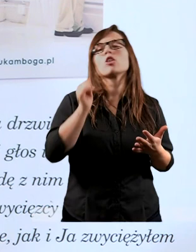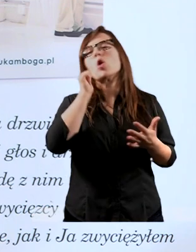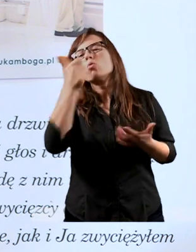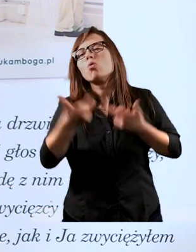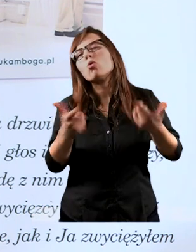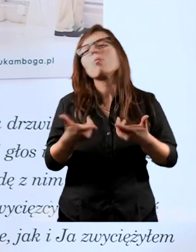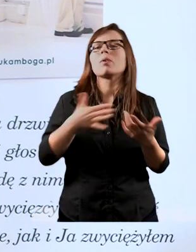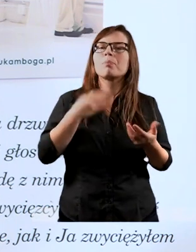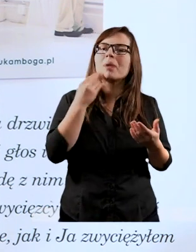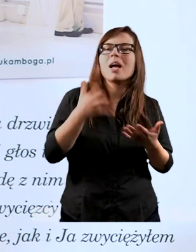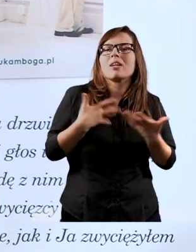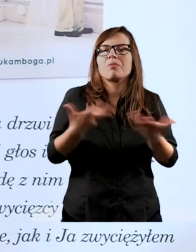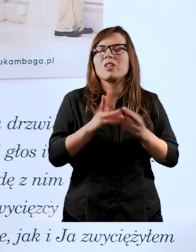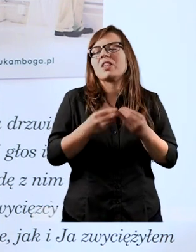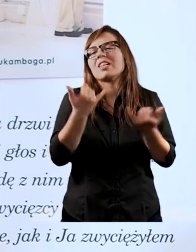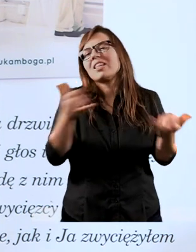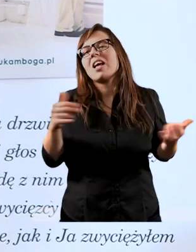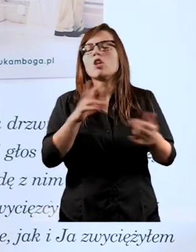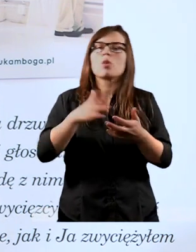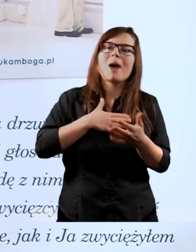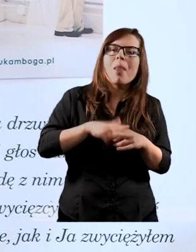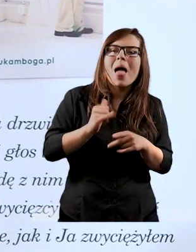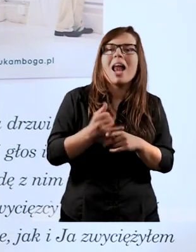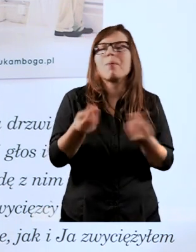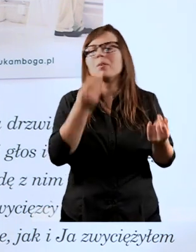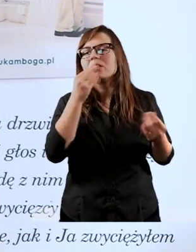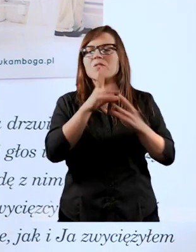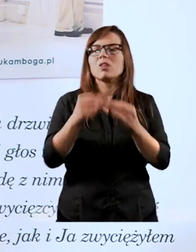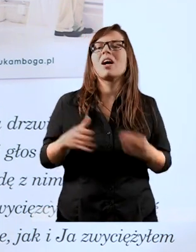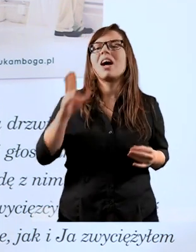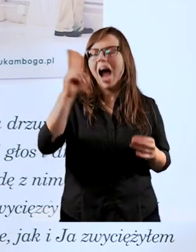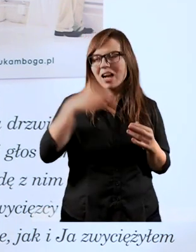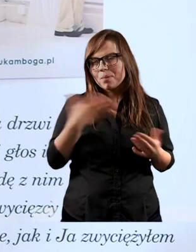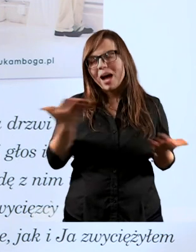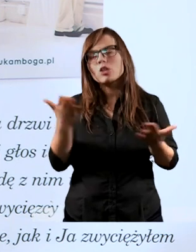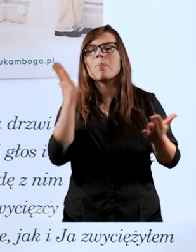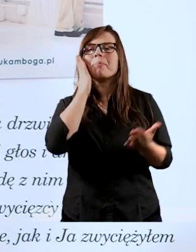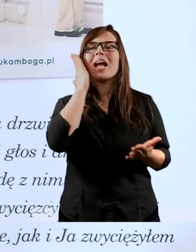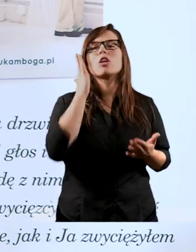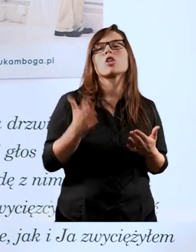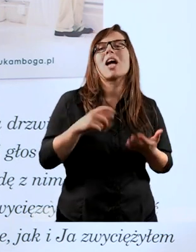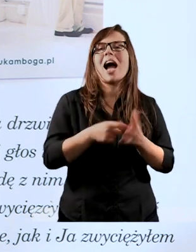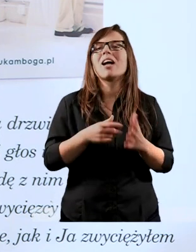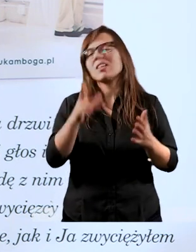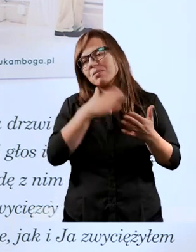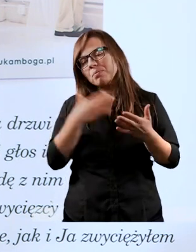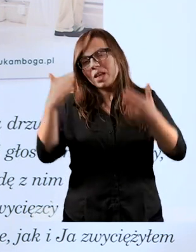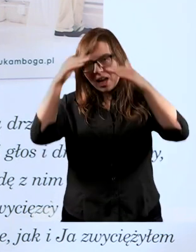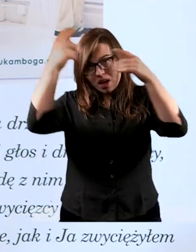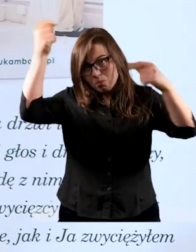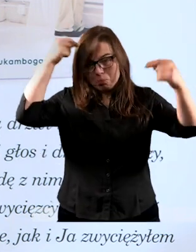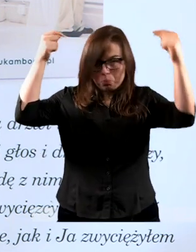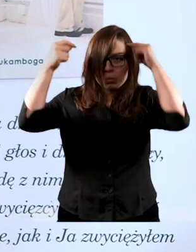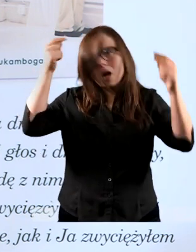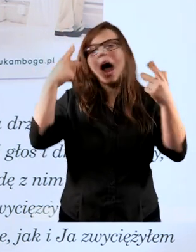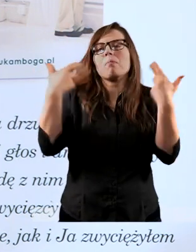jutro. Czy będą mieli na leki. Tak, tak. I jeżeli każdy ma gdzie mieszkać, nie kapie na głowę, jest